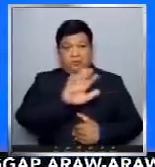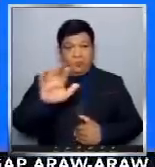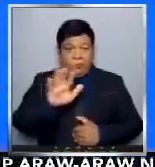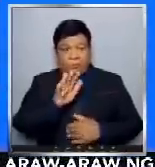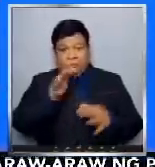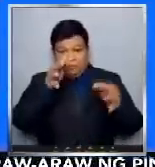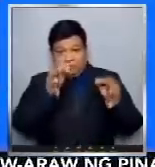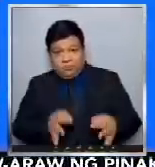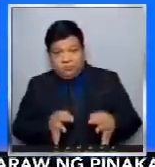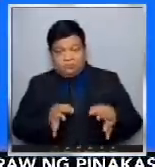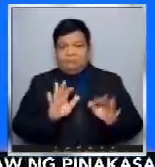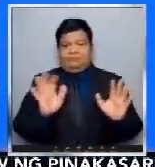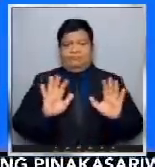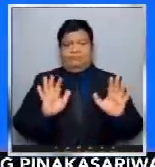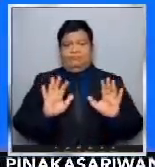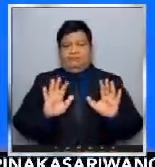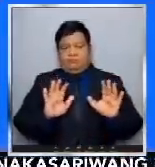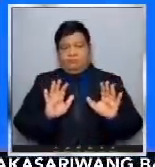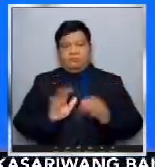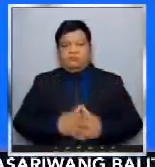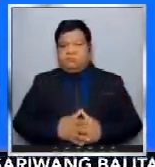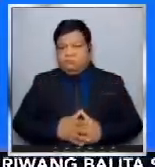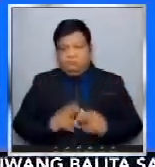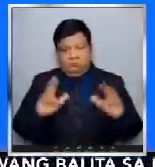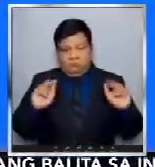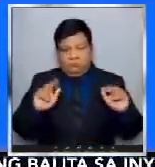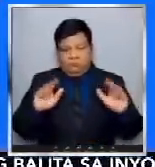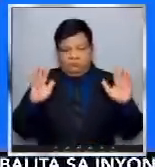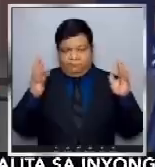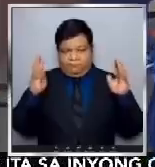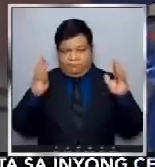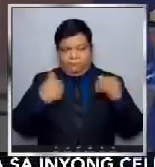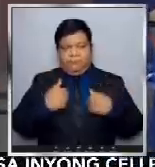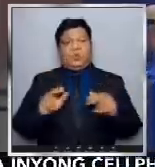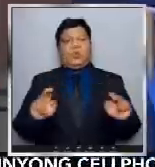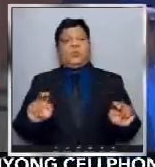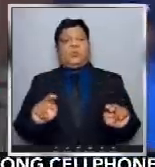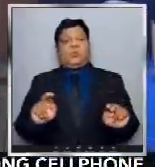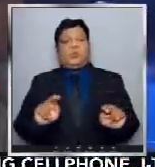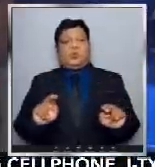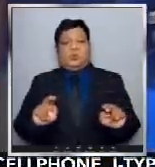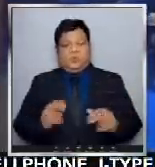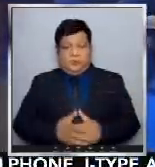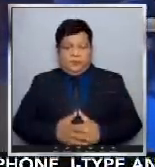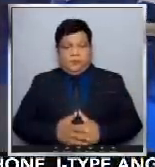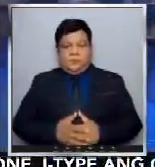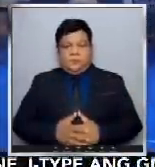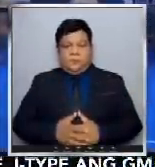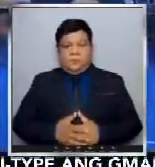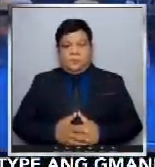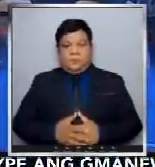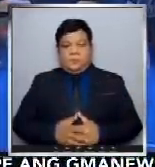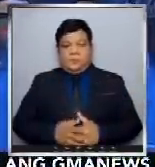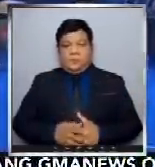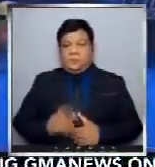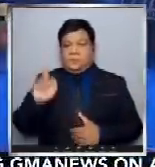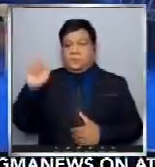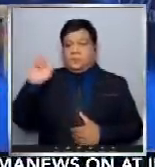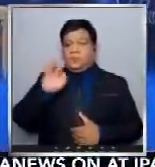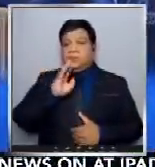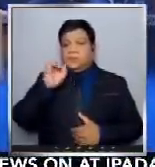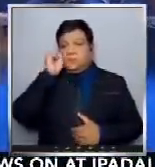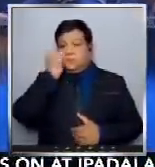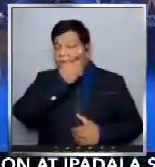si Talcolano, wala neutral ko. Doon may tulo ka prioridad. Una, mga